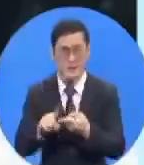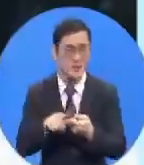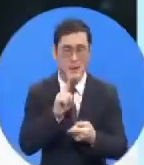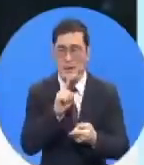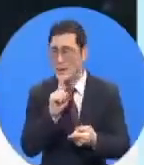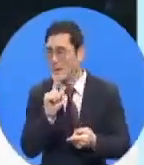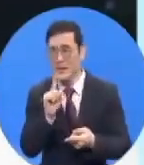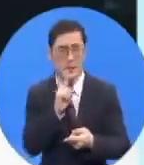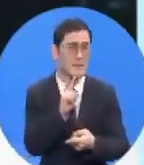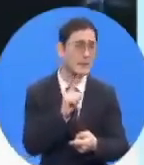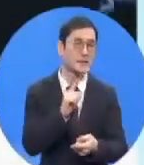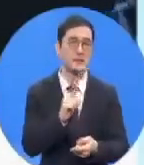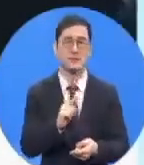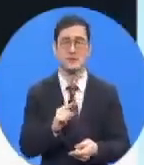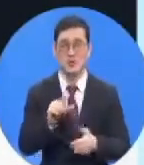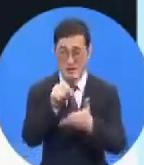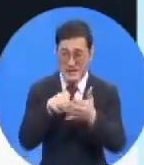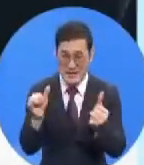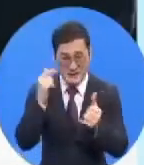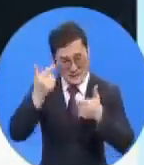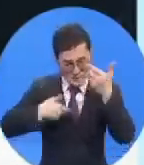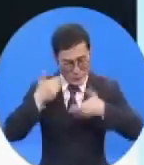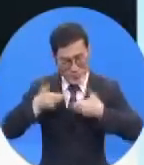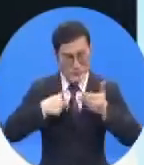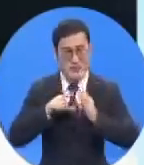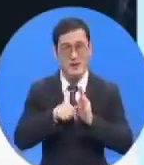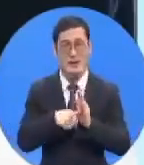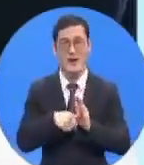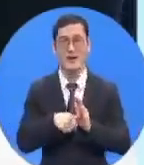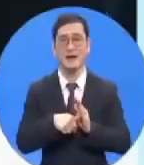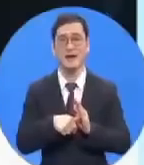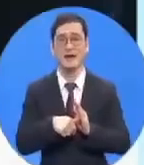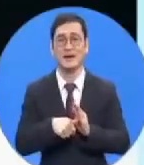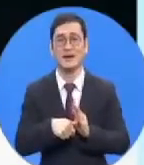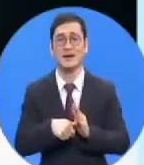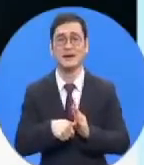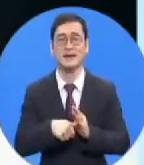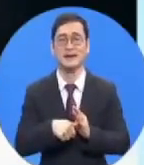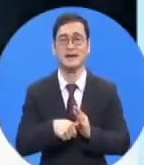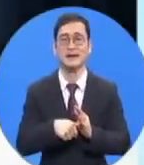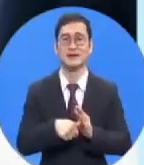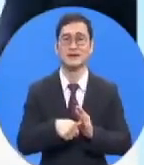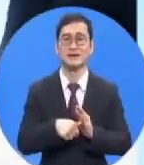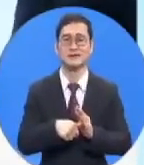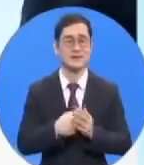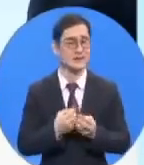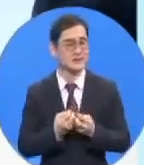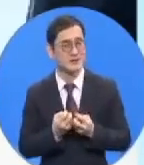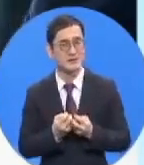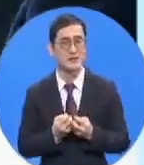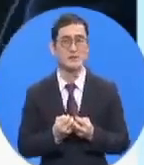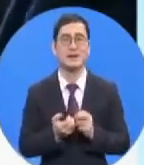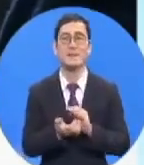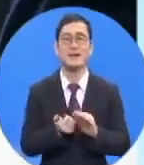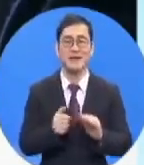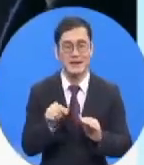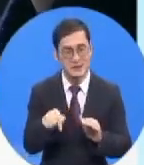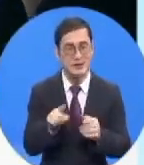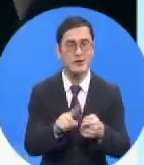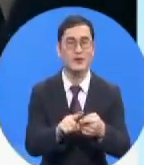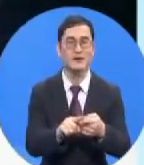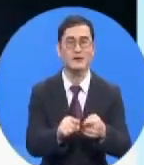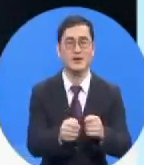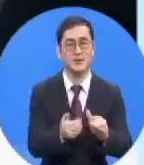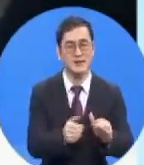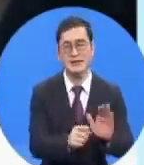논란이 계속 질문이 나올 텐데 일정 부분 선을 그어줌으로써 대통령이 답변하기에 좀 더 쉬운 환경을 만들어주는 분. 네. 그래서 결국 국민적